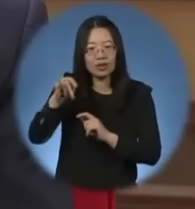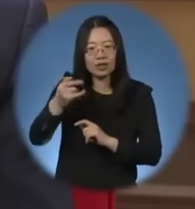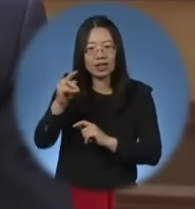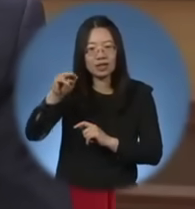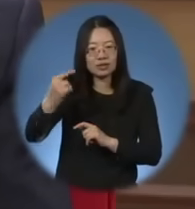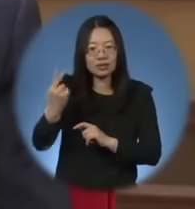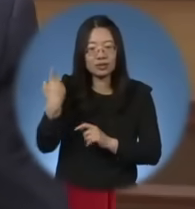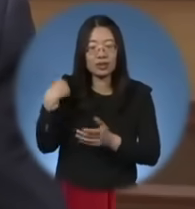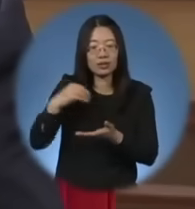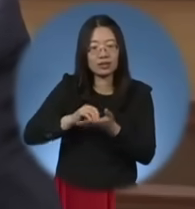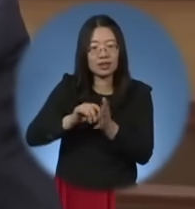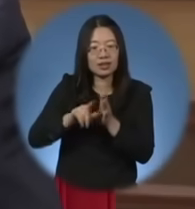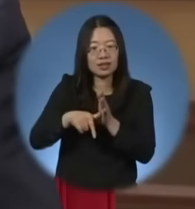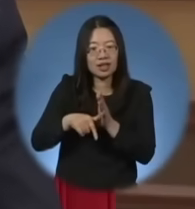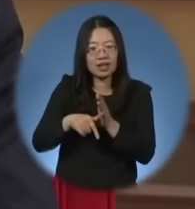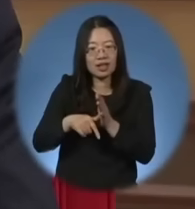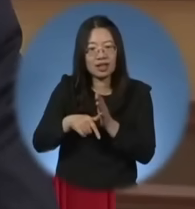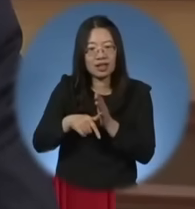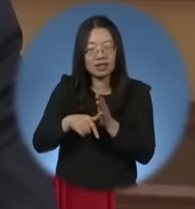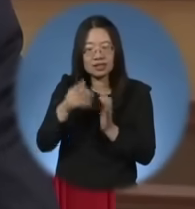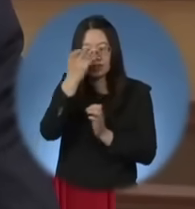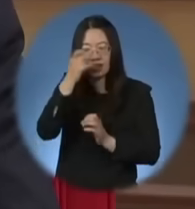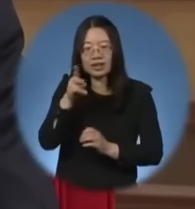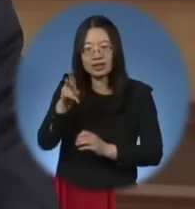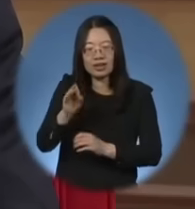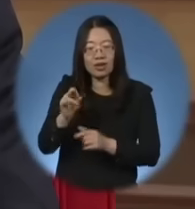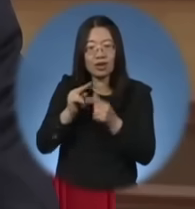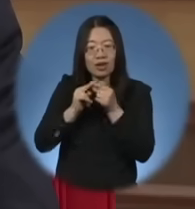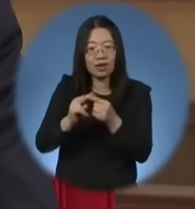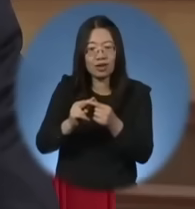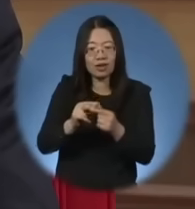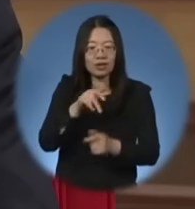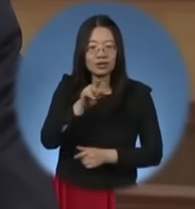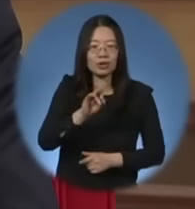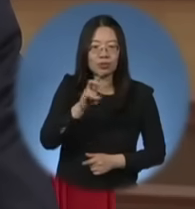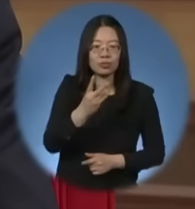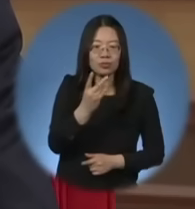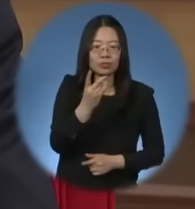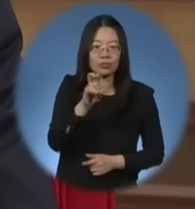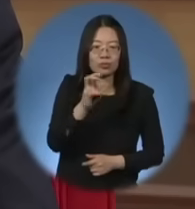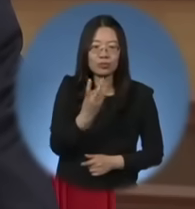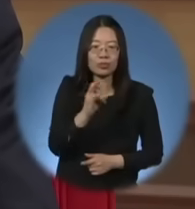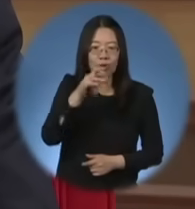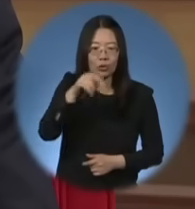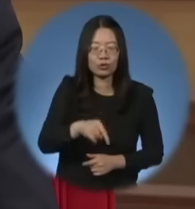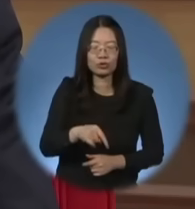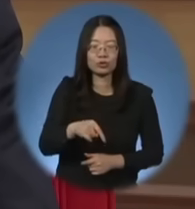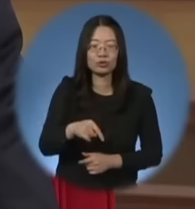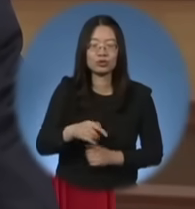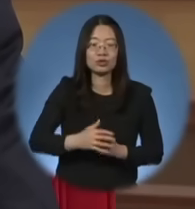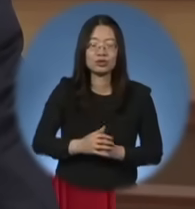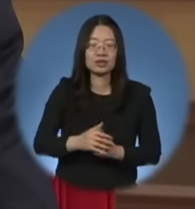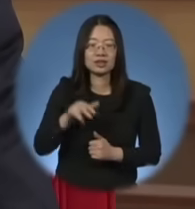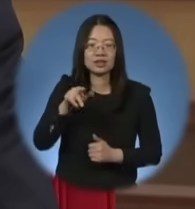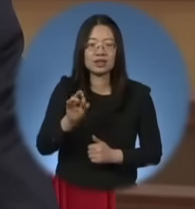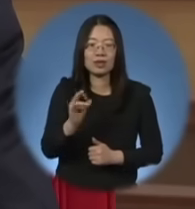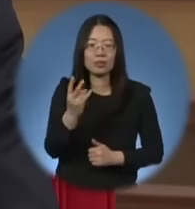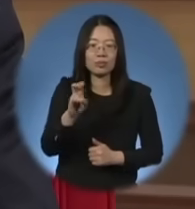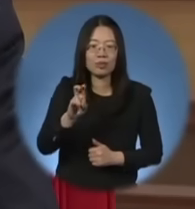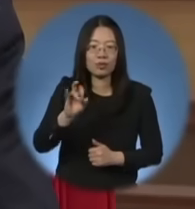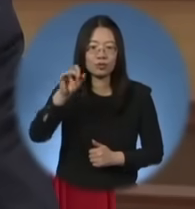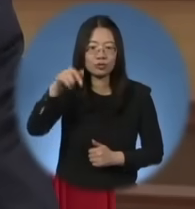위화도 보낸 사람 재영고 또 정몽주 정몽주 정몽주는